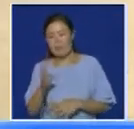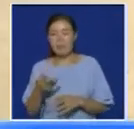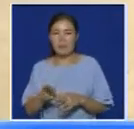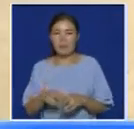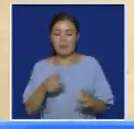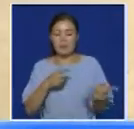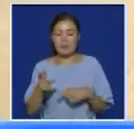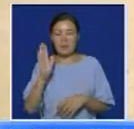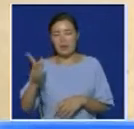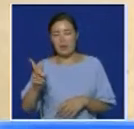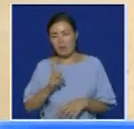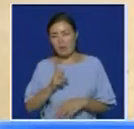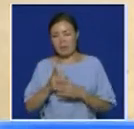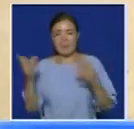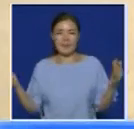үлкен жөндеуге